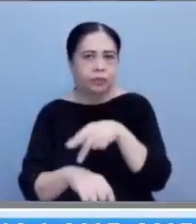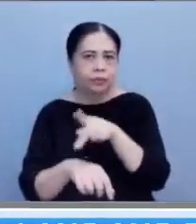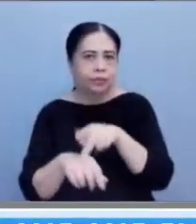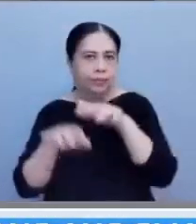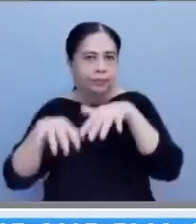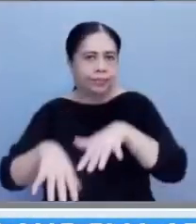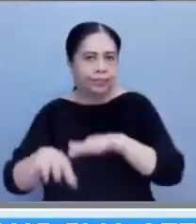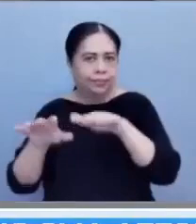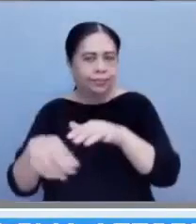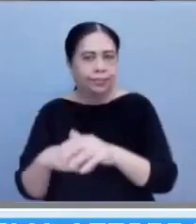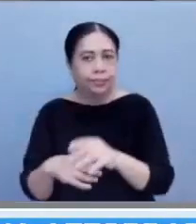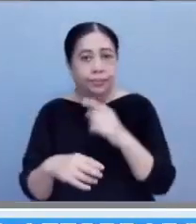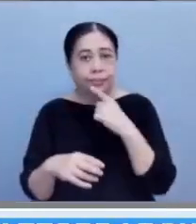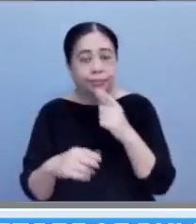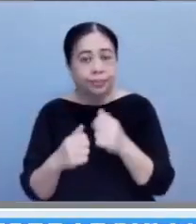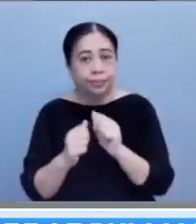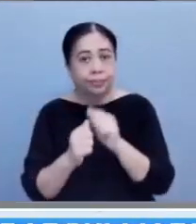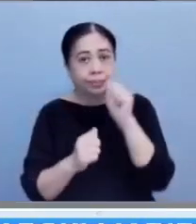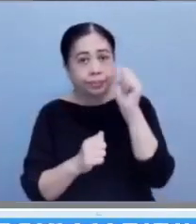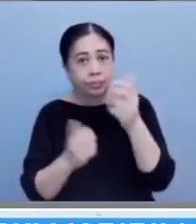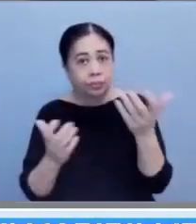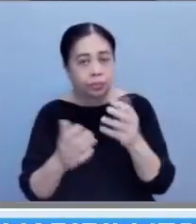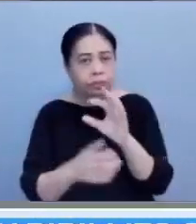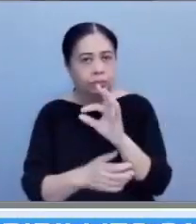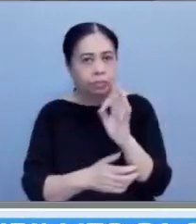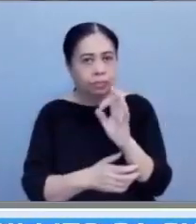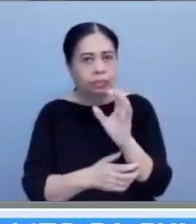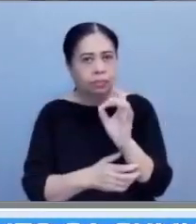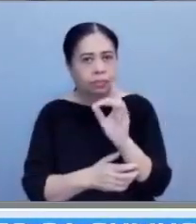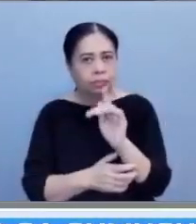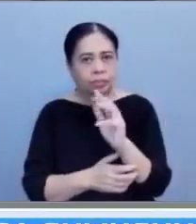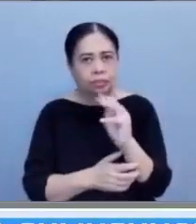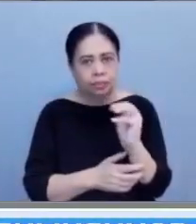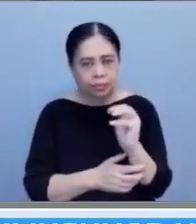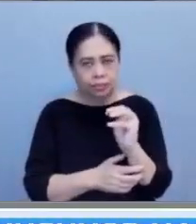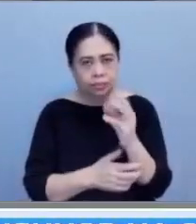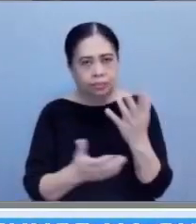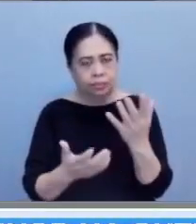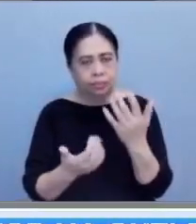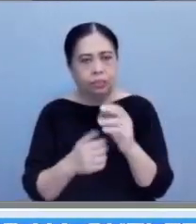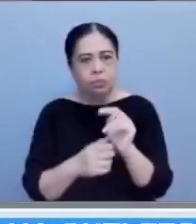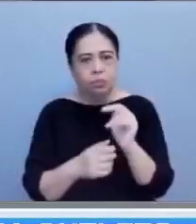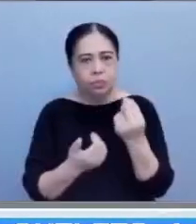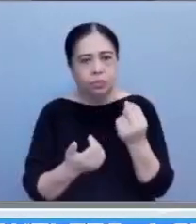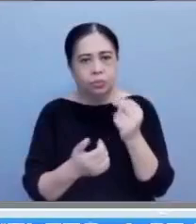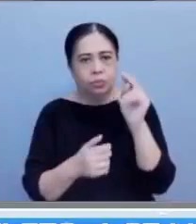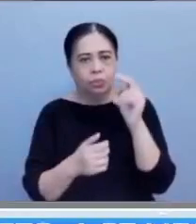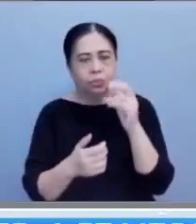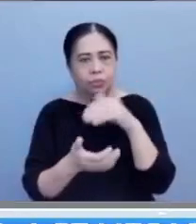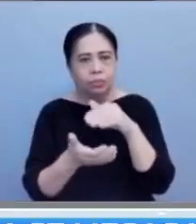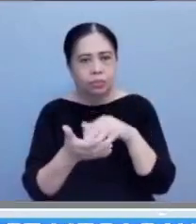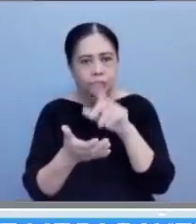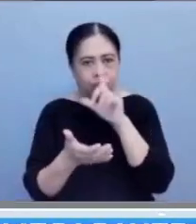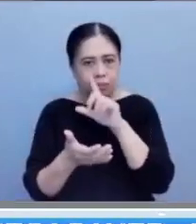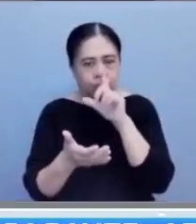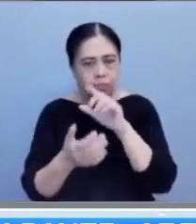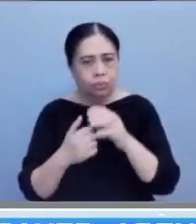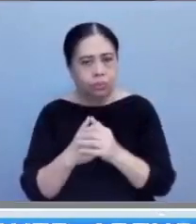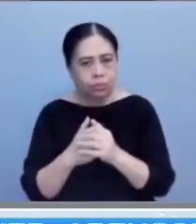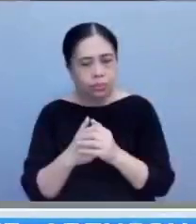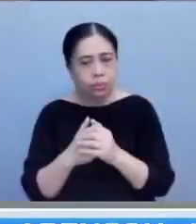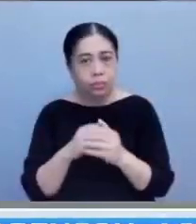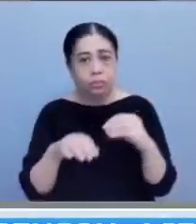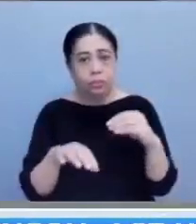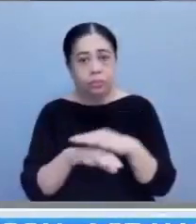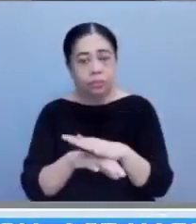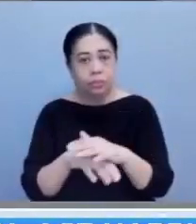PAGASA, nasa layo iyang 980 kilometers kanluran ng Central Luzon. Nakakaapekto naman ang